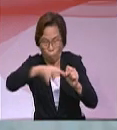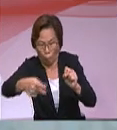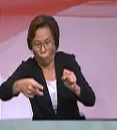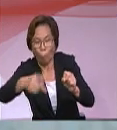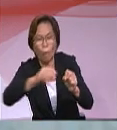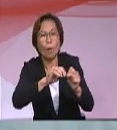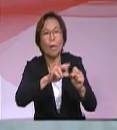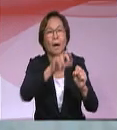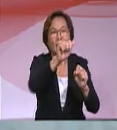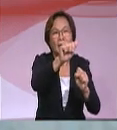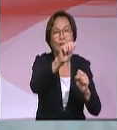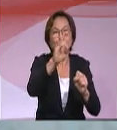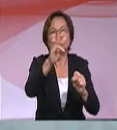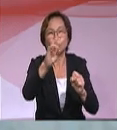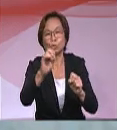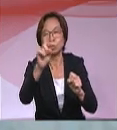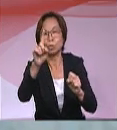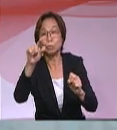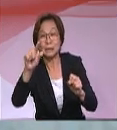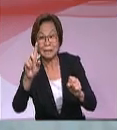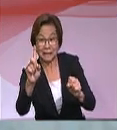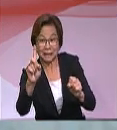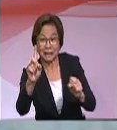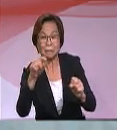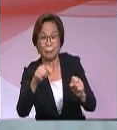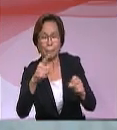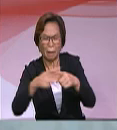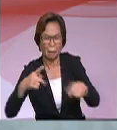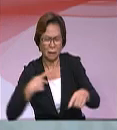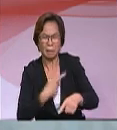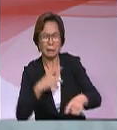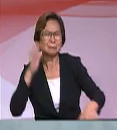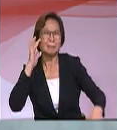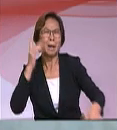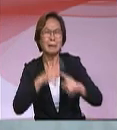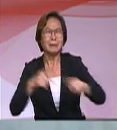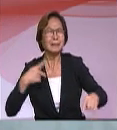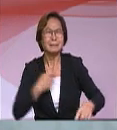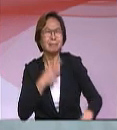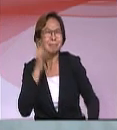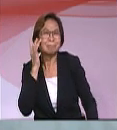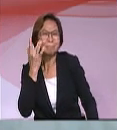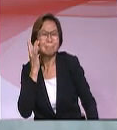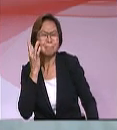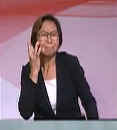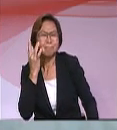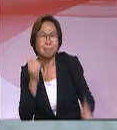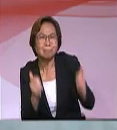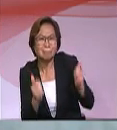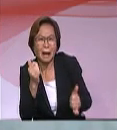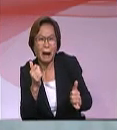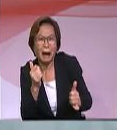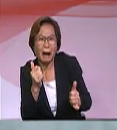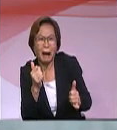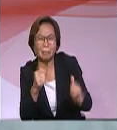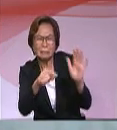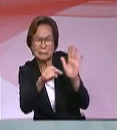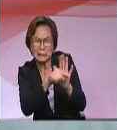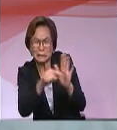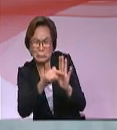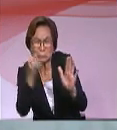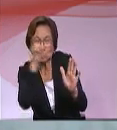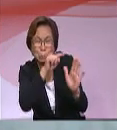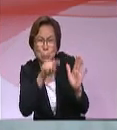mutasi A701V. Tetapi kita masih tak pasti sama ada impak klinikal, sama